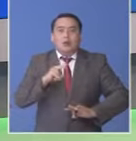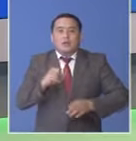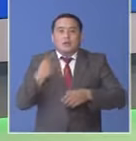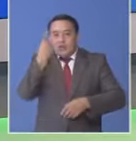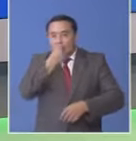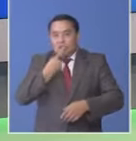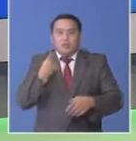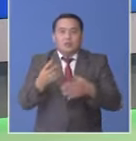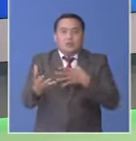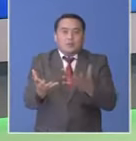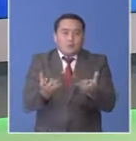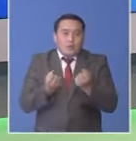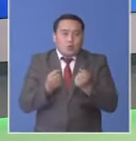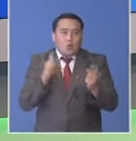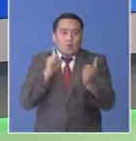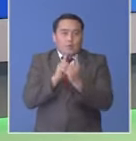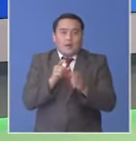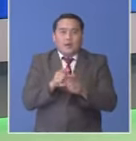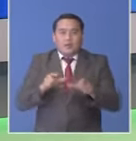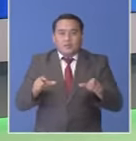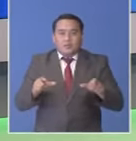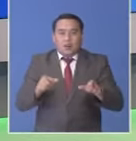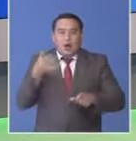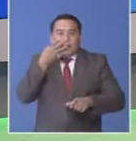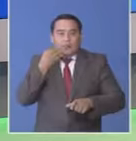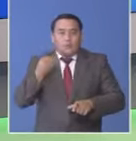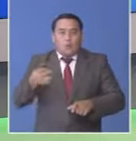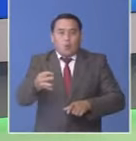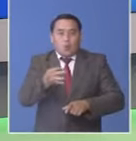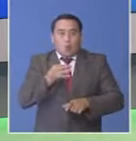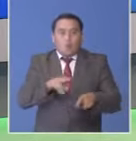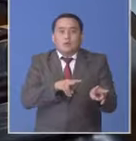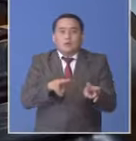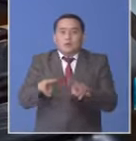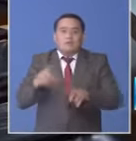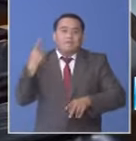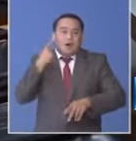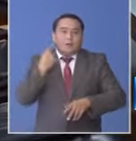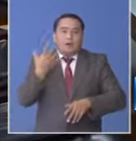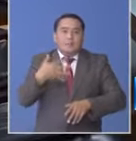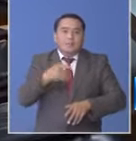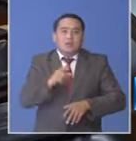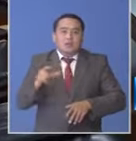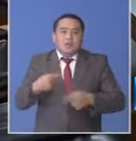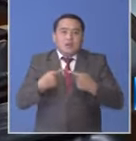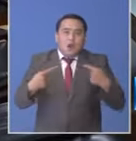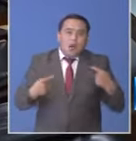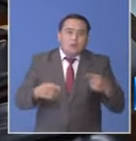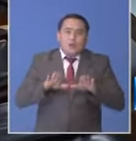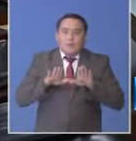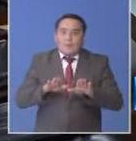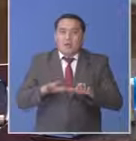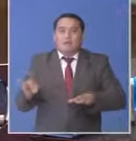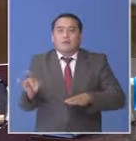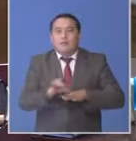прием граждан. В этот раз в прокуратуре Алматинской области представитель надзорного органа выслушал около 50 человек с разных уголков